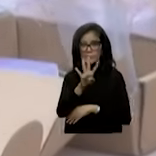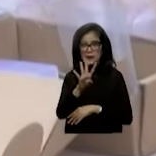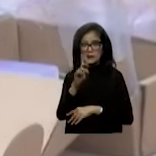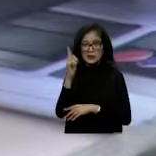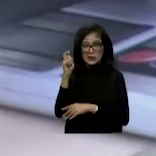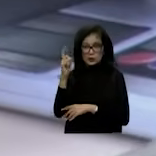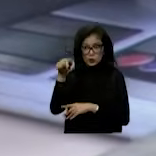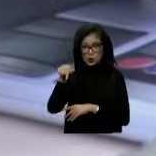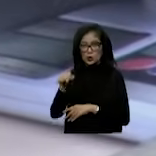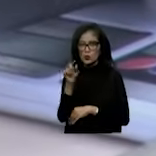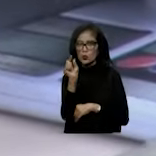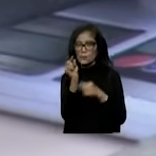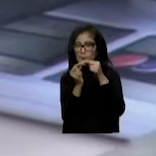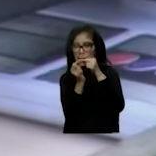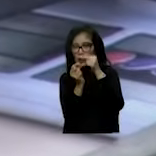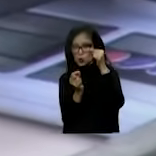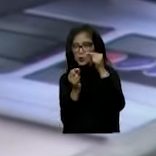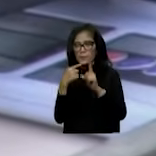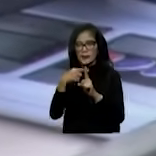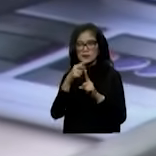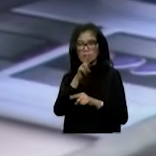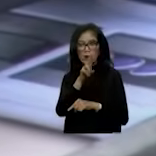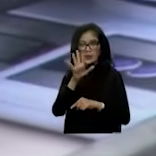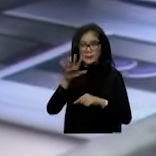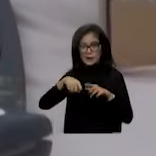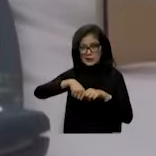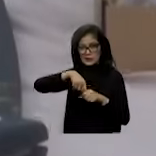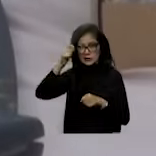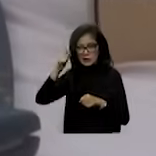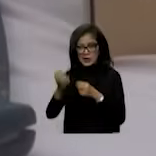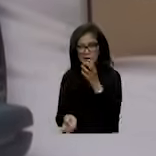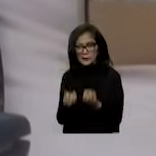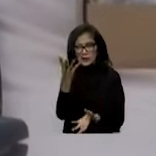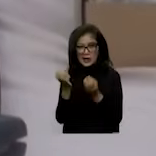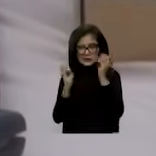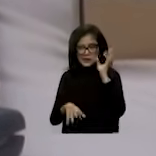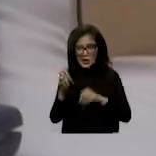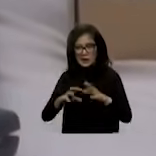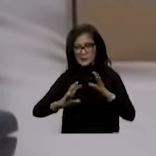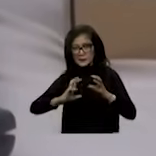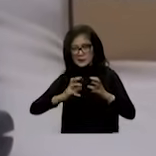amunisi, 25 senjata tajam, dan petasan serta sebuah mesin hitung uang.